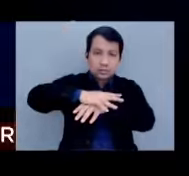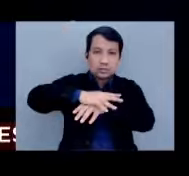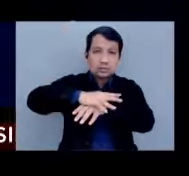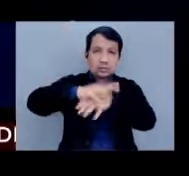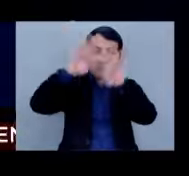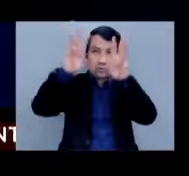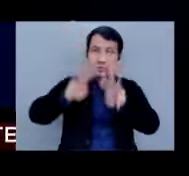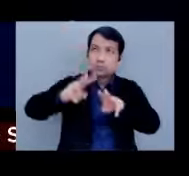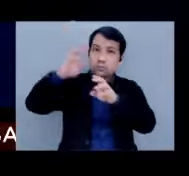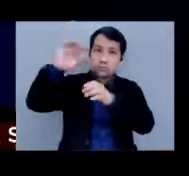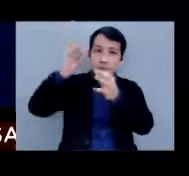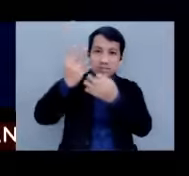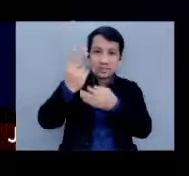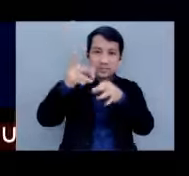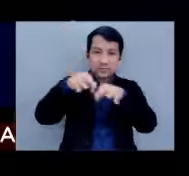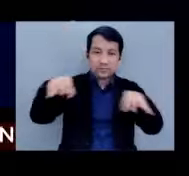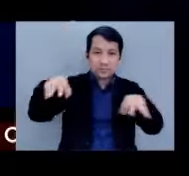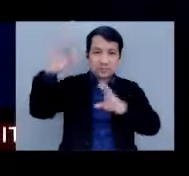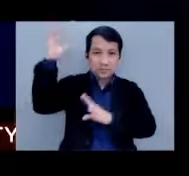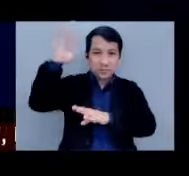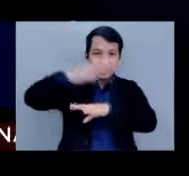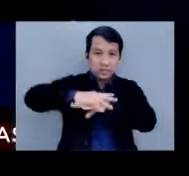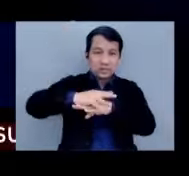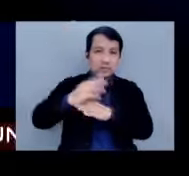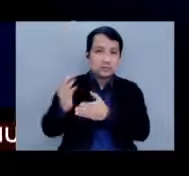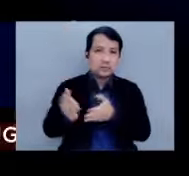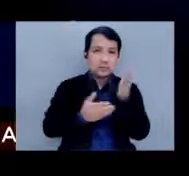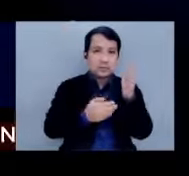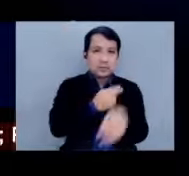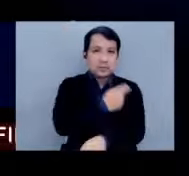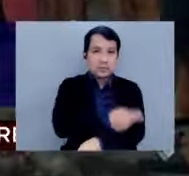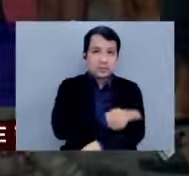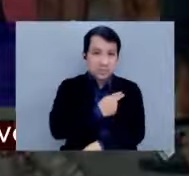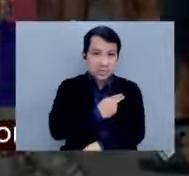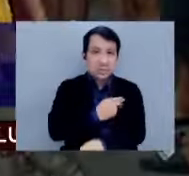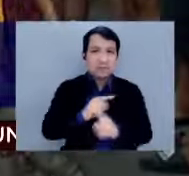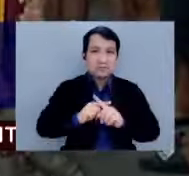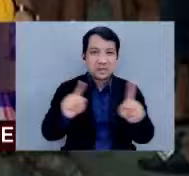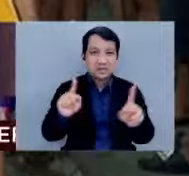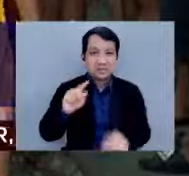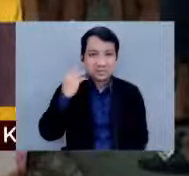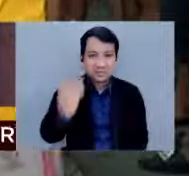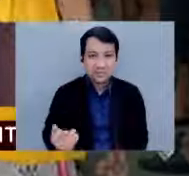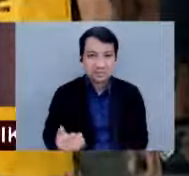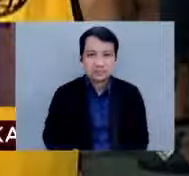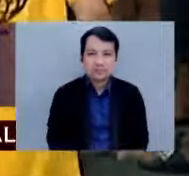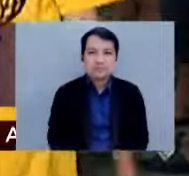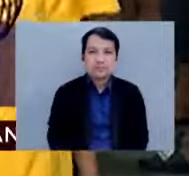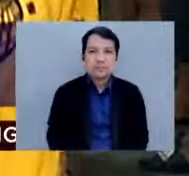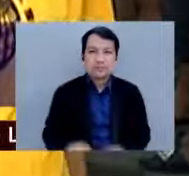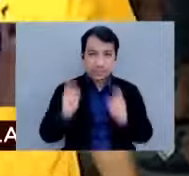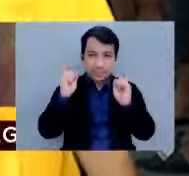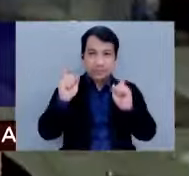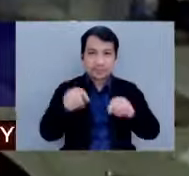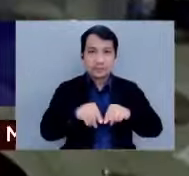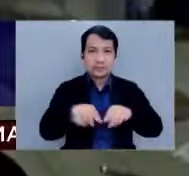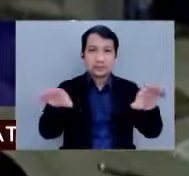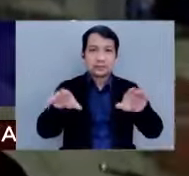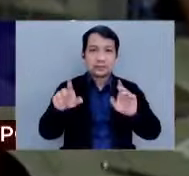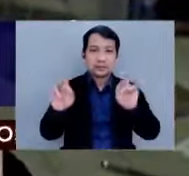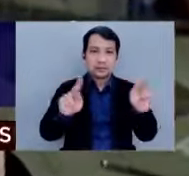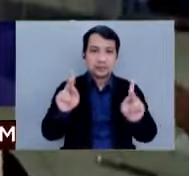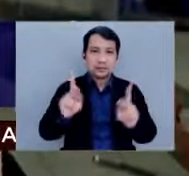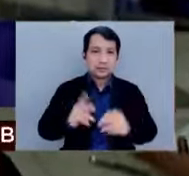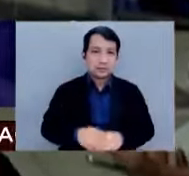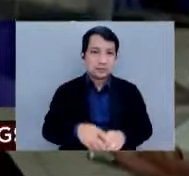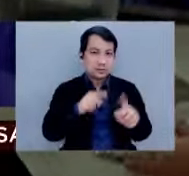second floor. Dinala siya sa ospital pero nasawi rin kinalaunan. Mabilis namang lumikas ang mga residente. Si Giselle